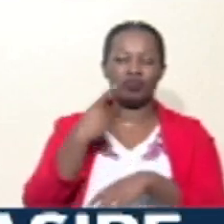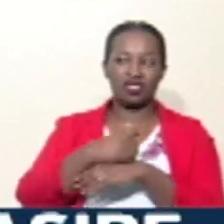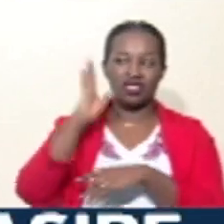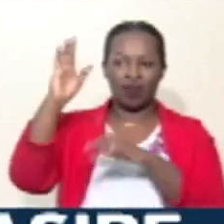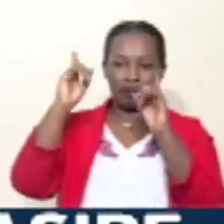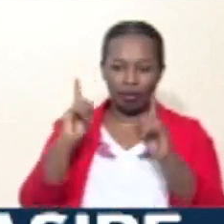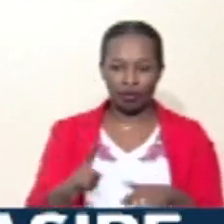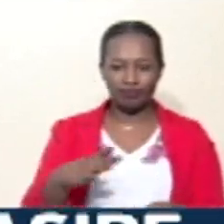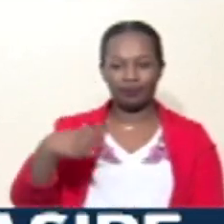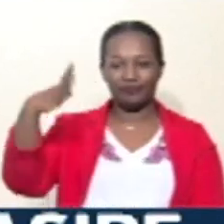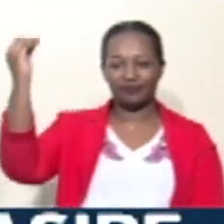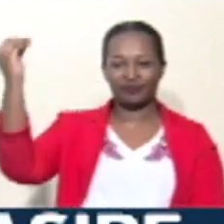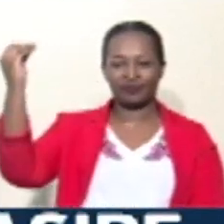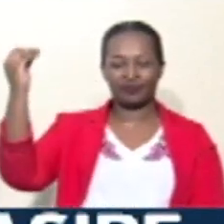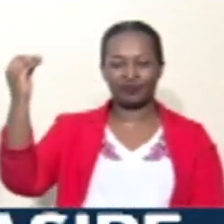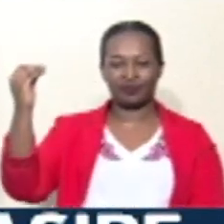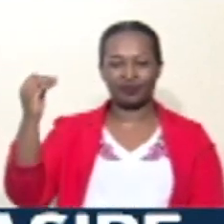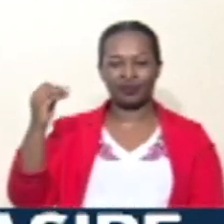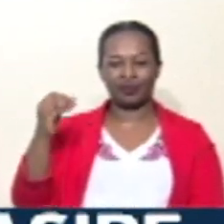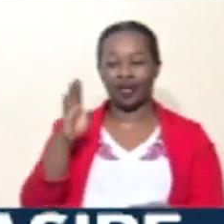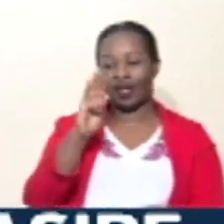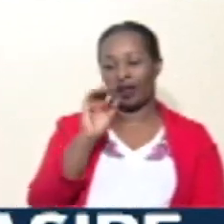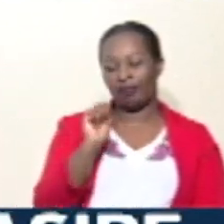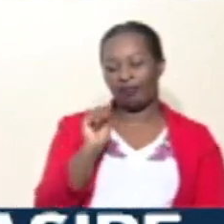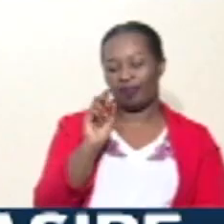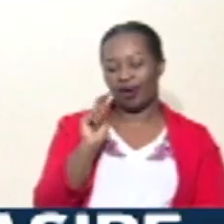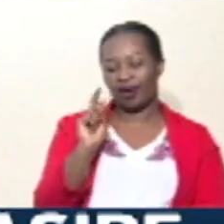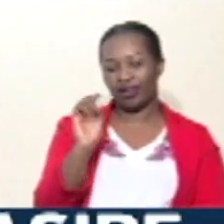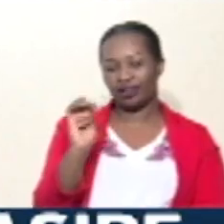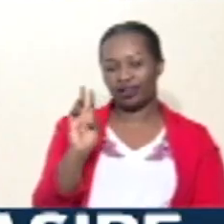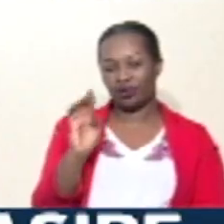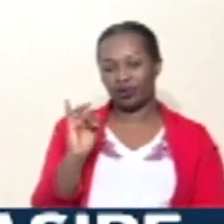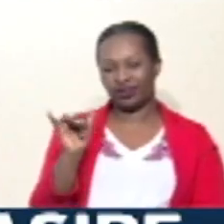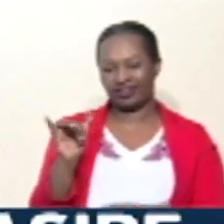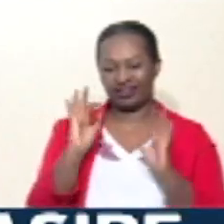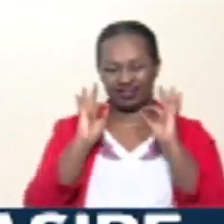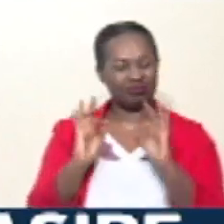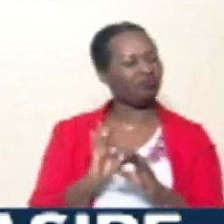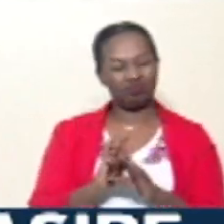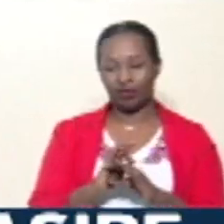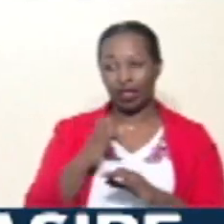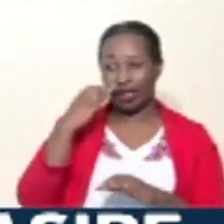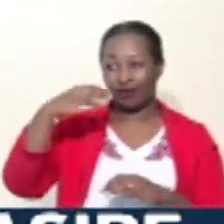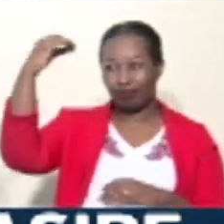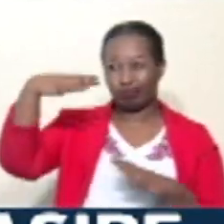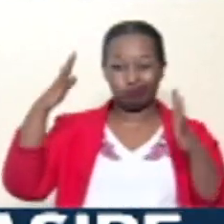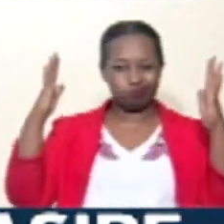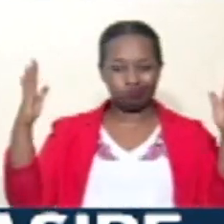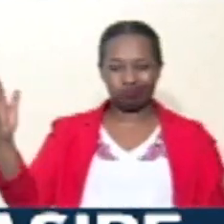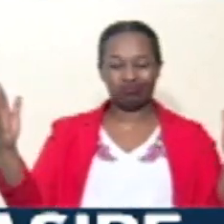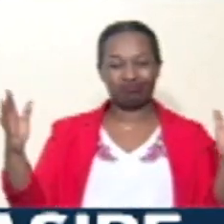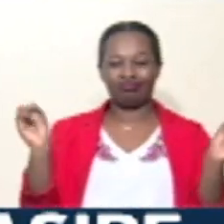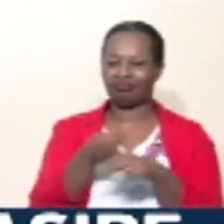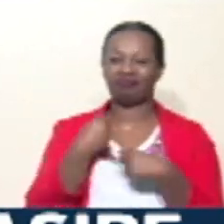yagera bakahita bawutwara. Bateri ntago ziba zifite ubuziranenge buhagije, kuko n'umuriro unacometseho itara rinini ntago